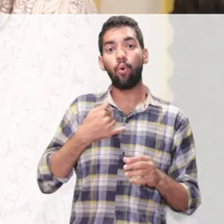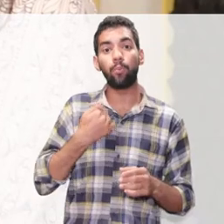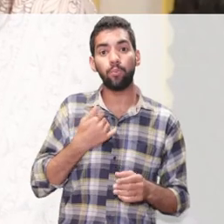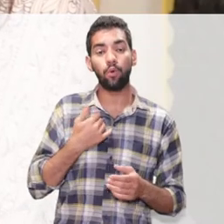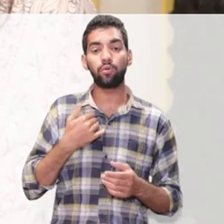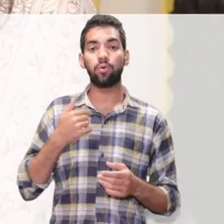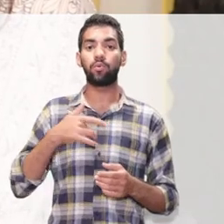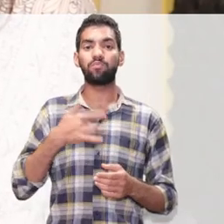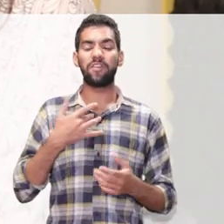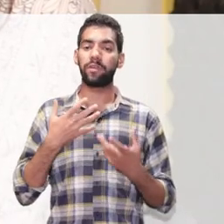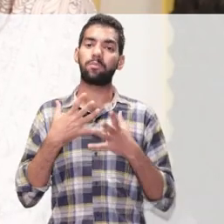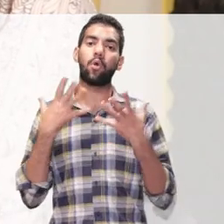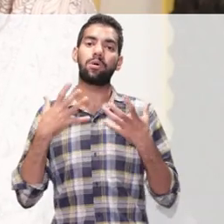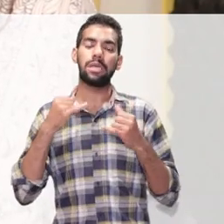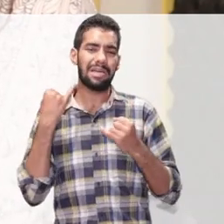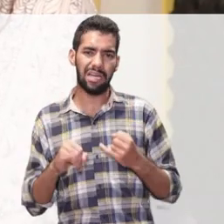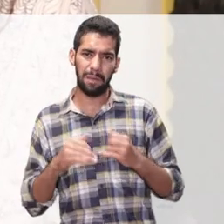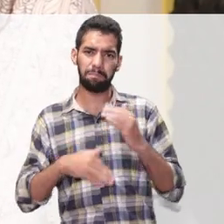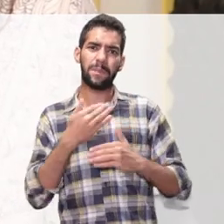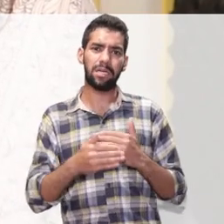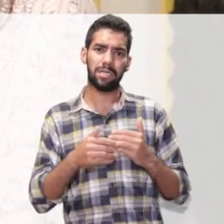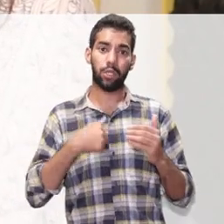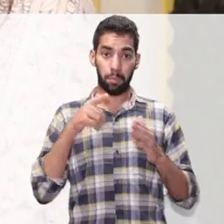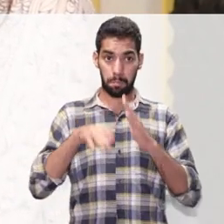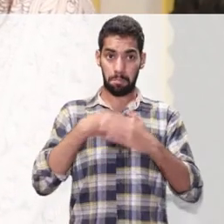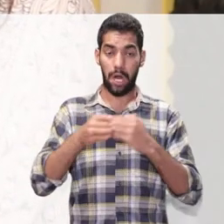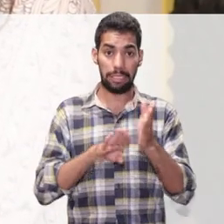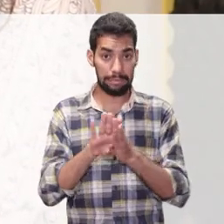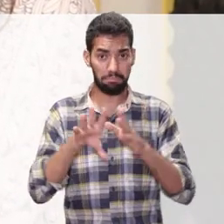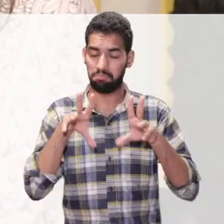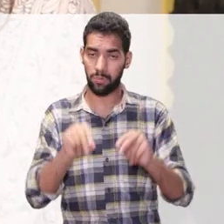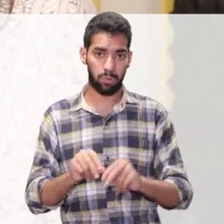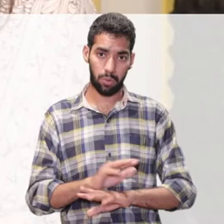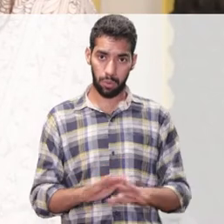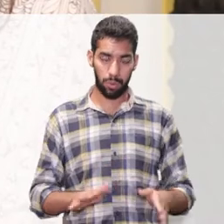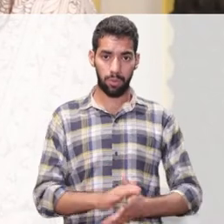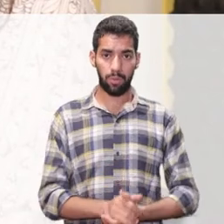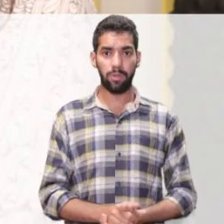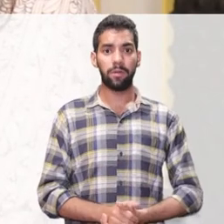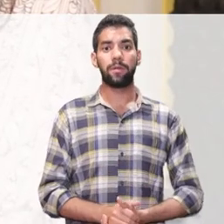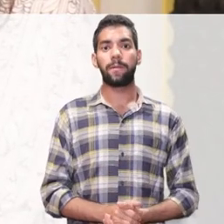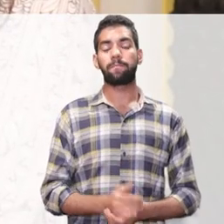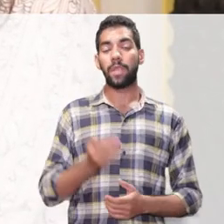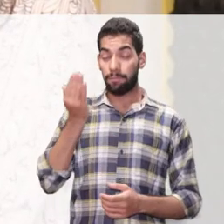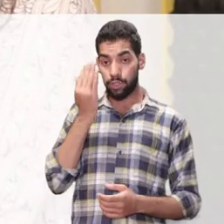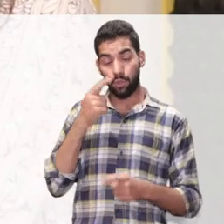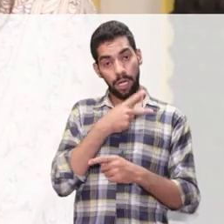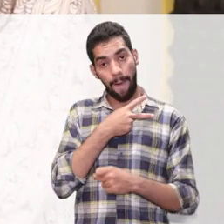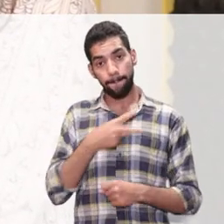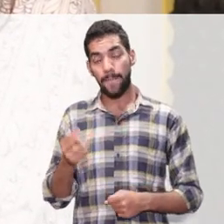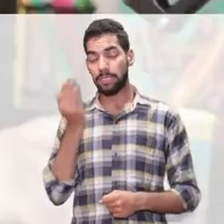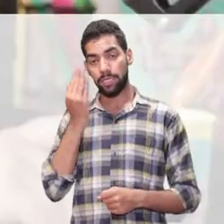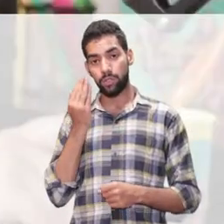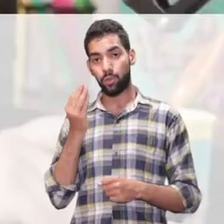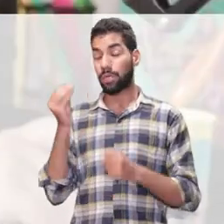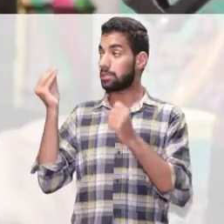पड़ेगा दूसरा जो आपका टारगेट है आप इंस्टॉल दैट आप अपनी एनर्जी को डायरेक्ट करें अपने ऊपर अपनी ब्लेसिंग्स के ऊपर शुक्र करें शुगर